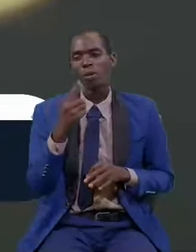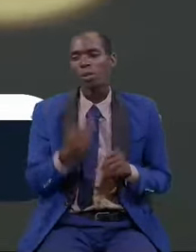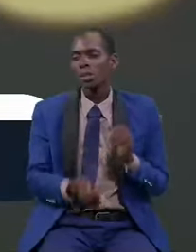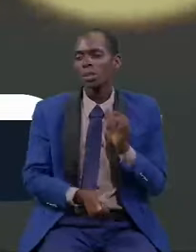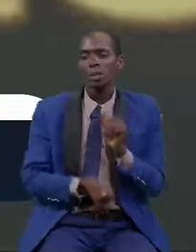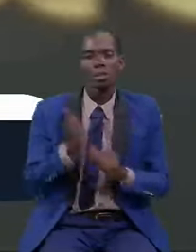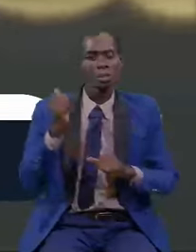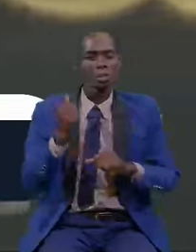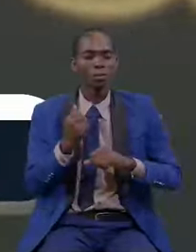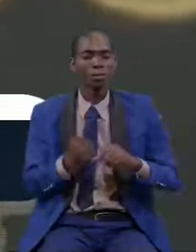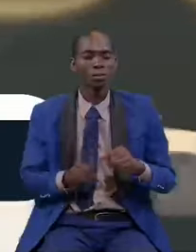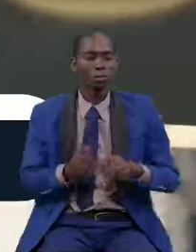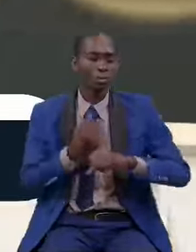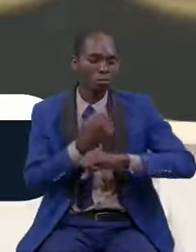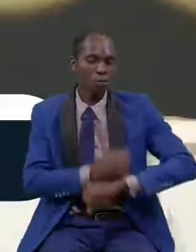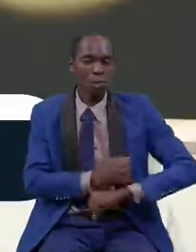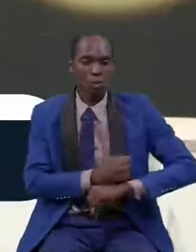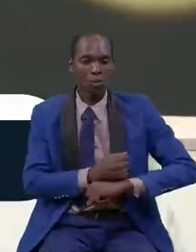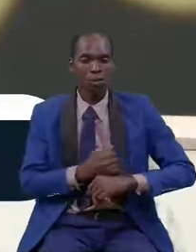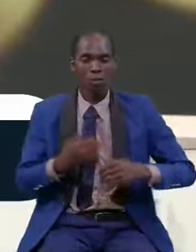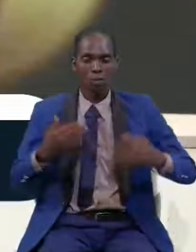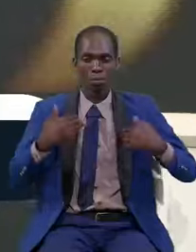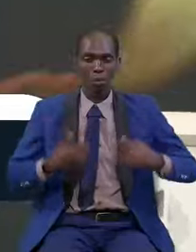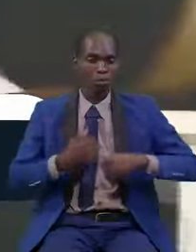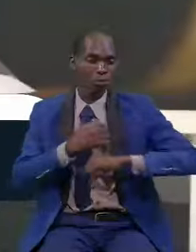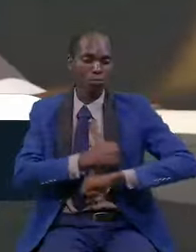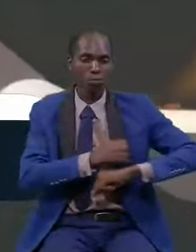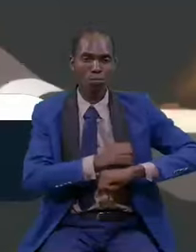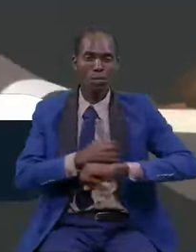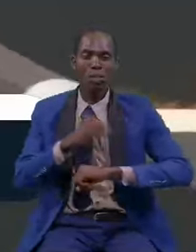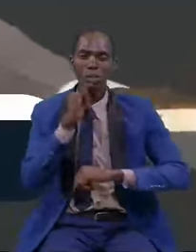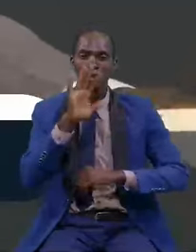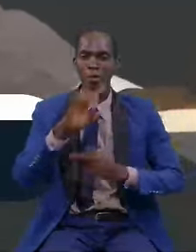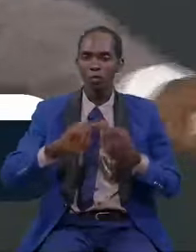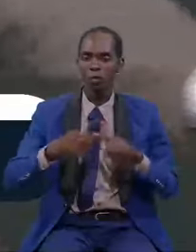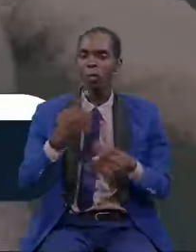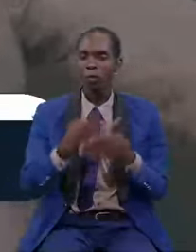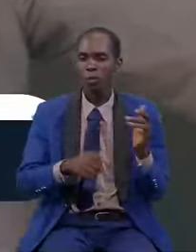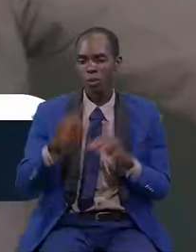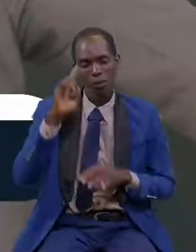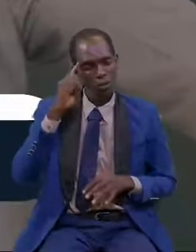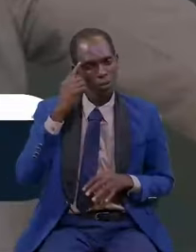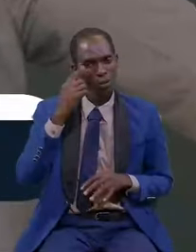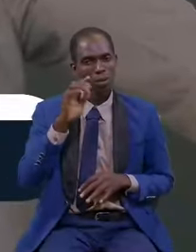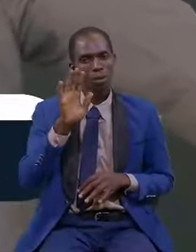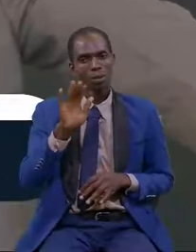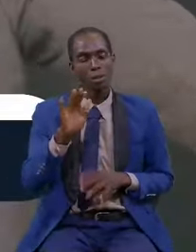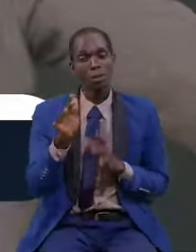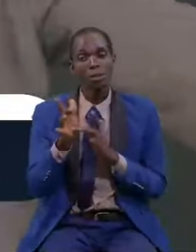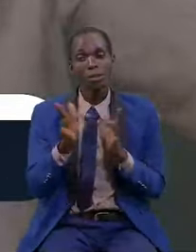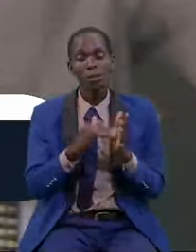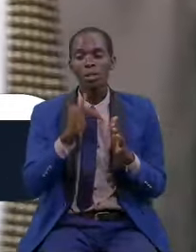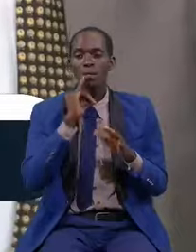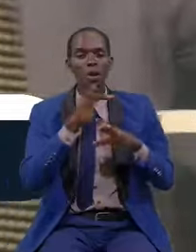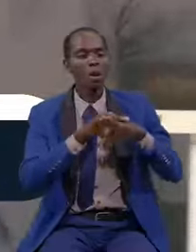est le plus grand protecteur de votre pays qui est votre ami? Jésus est plus